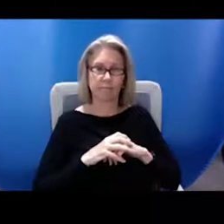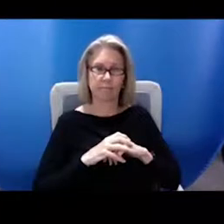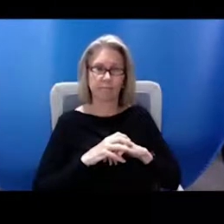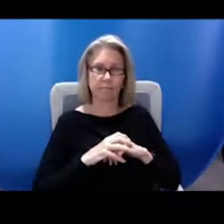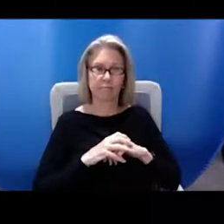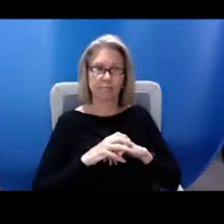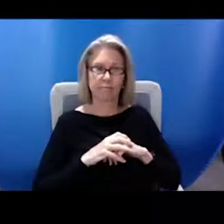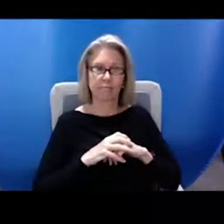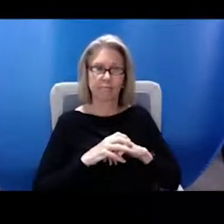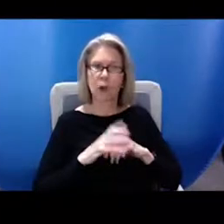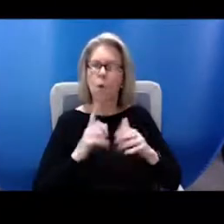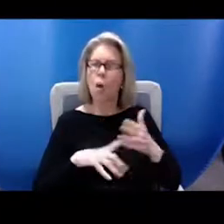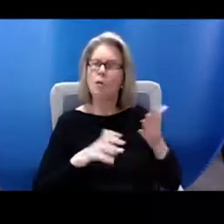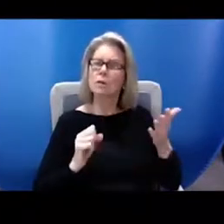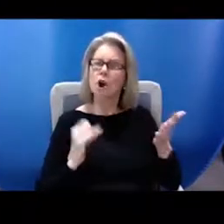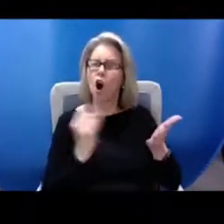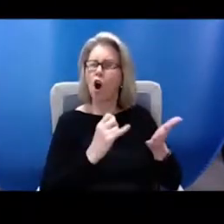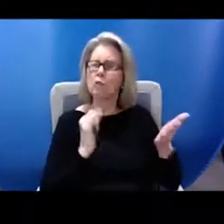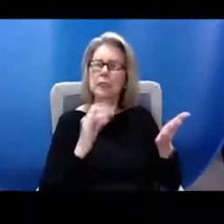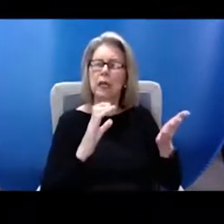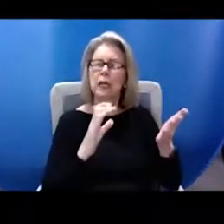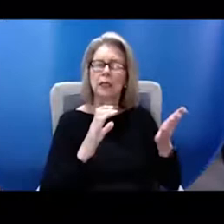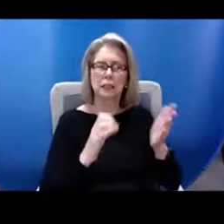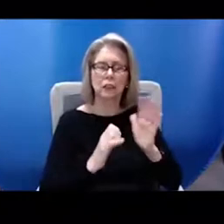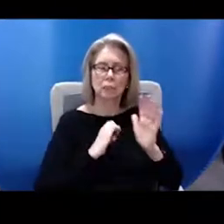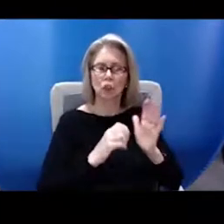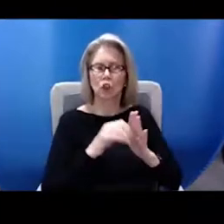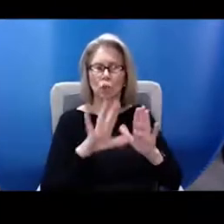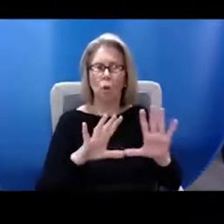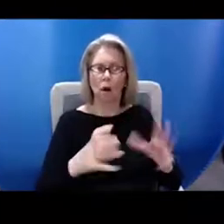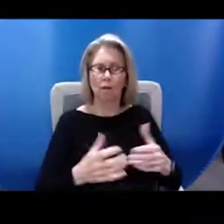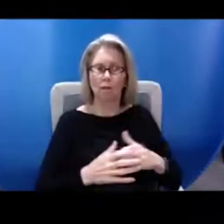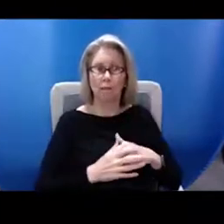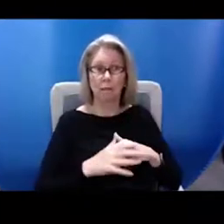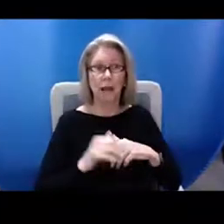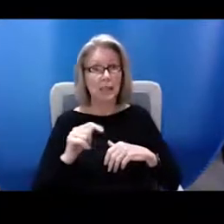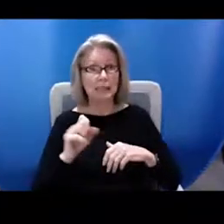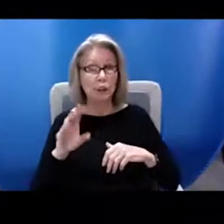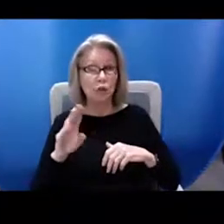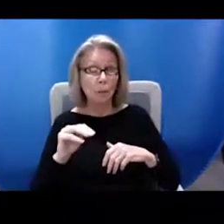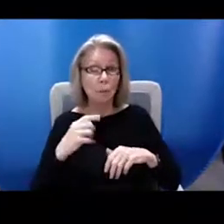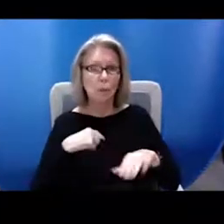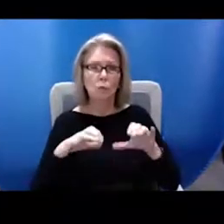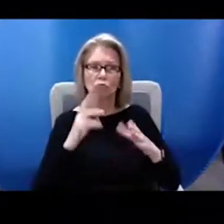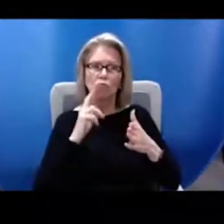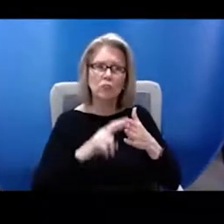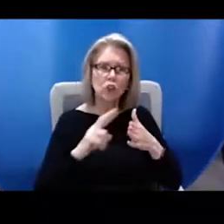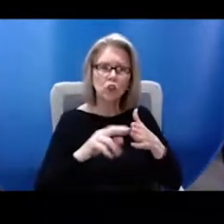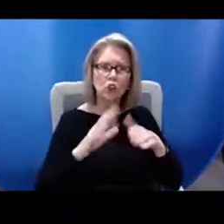Ini kartunya. Pertanyaannya, bagaimana ekspresi artistik kolektifmu? Oke, di Serum